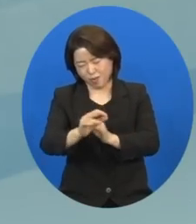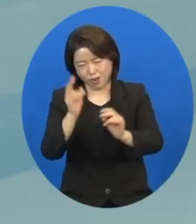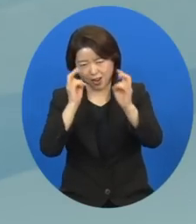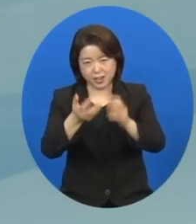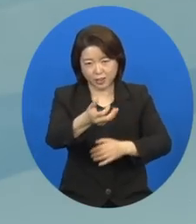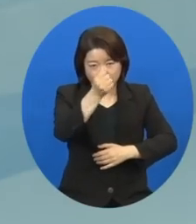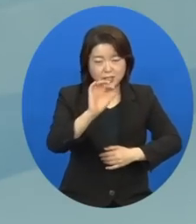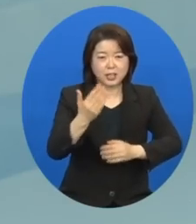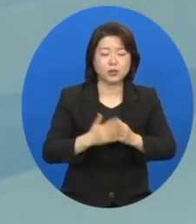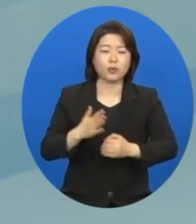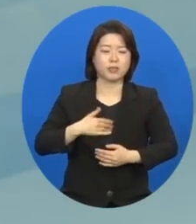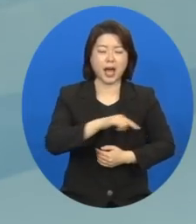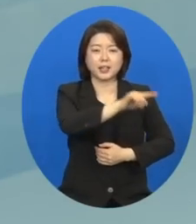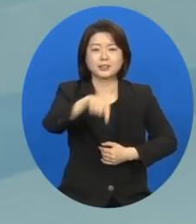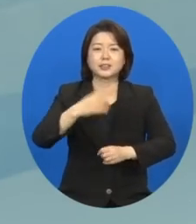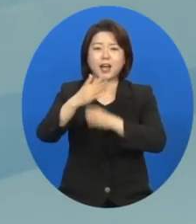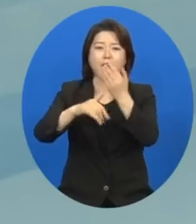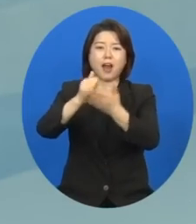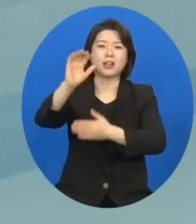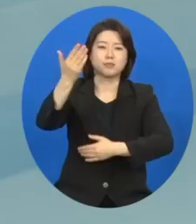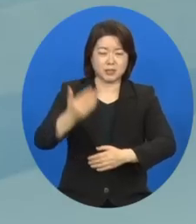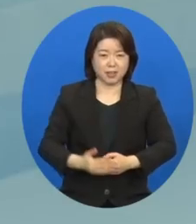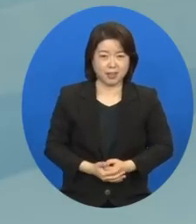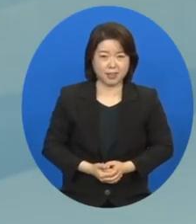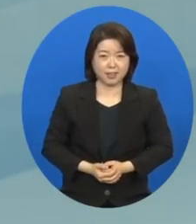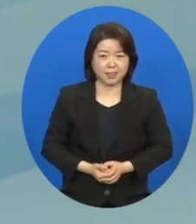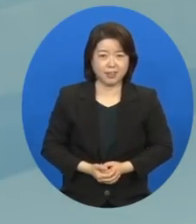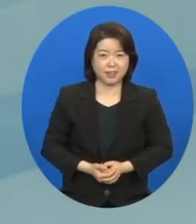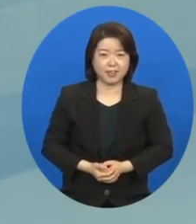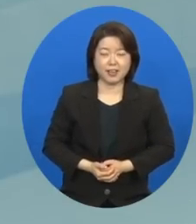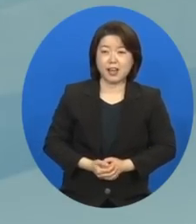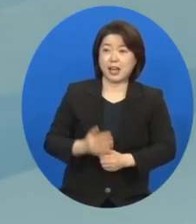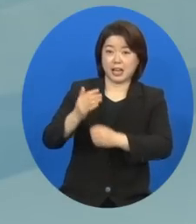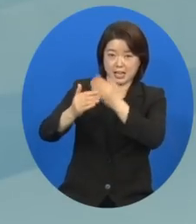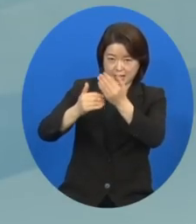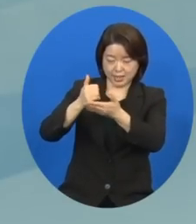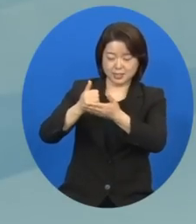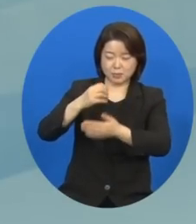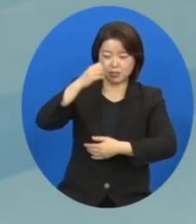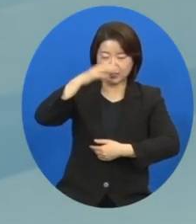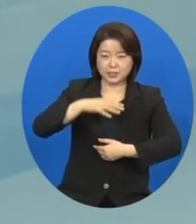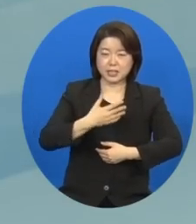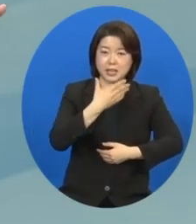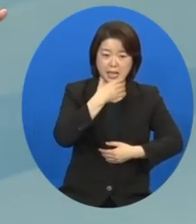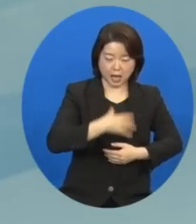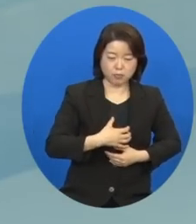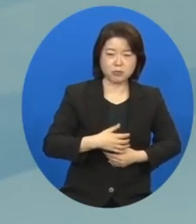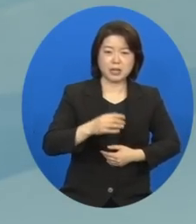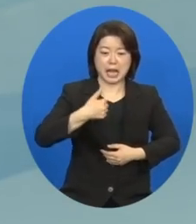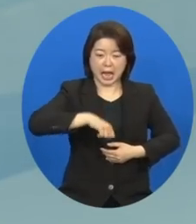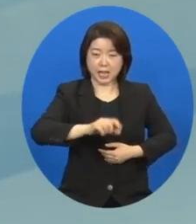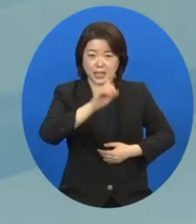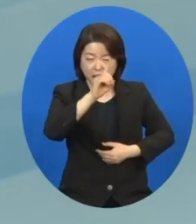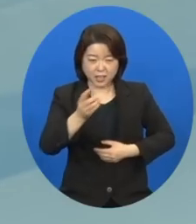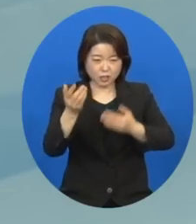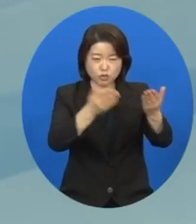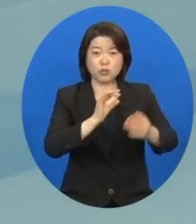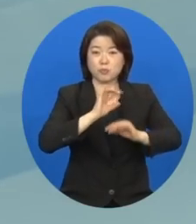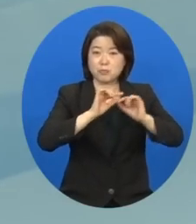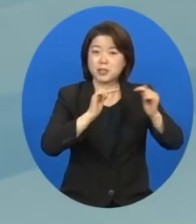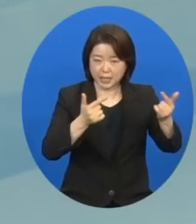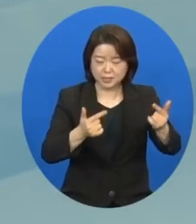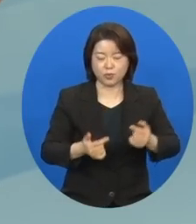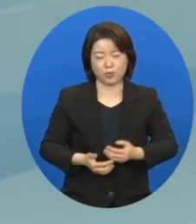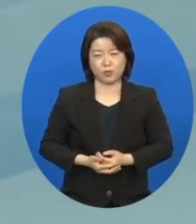그들의 하나님이 될 것이다. 하나님은요, 단지 이 아브라함에게 자녀 하나 주는 것만이 아니라